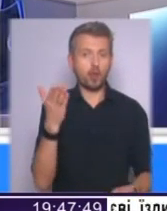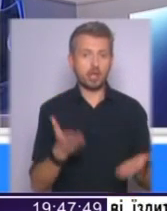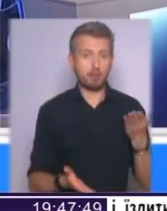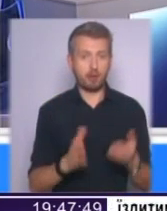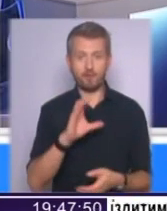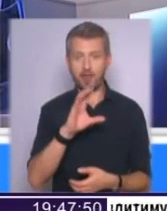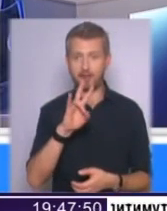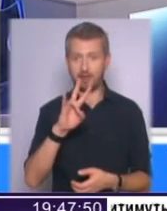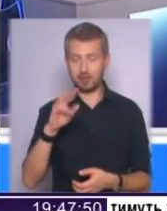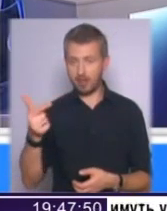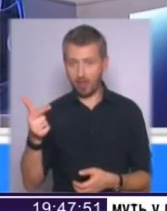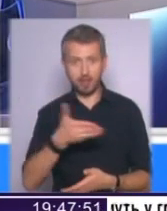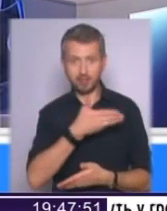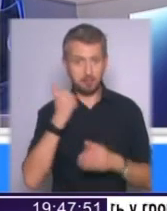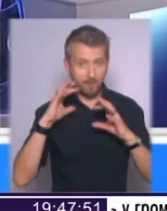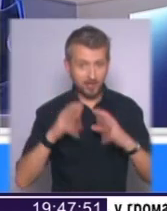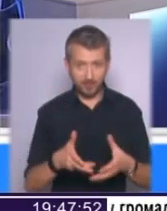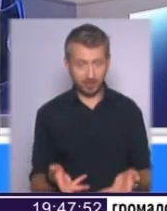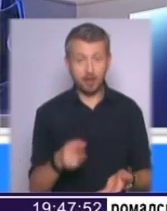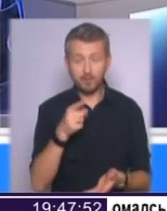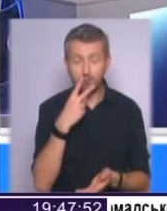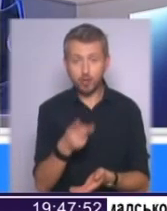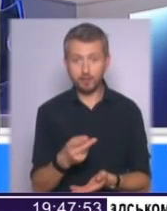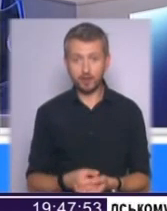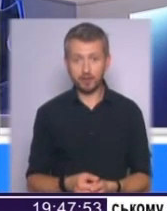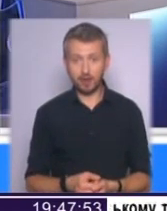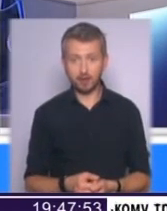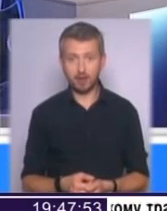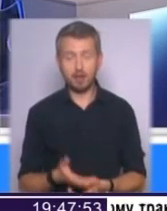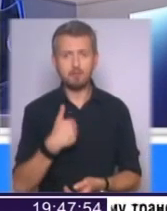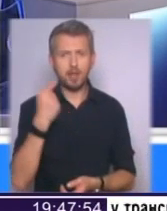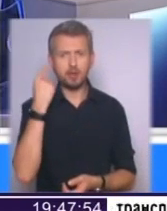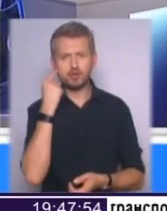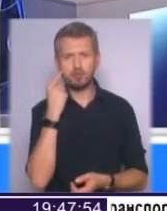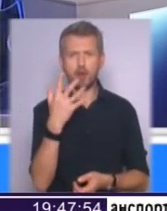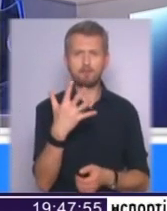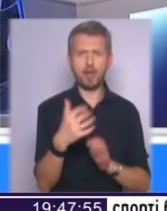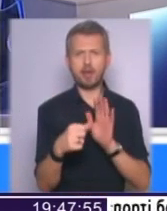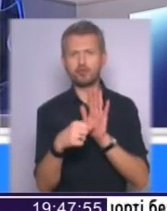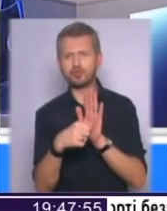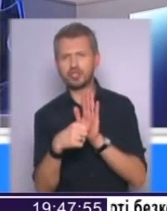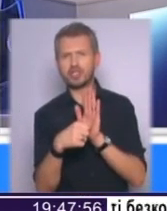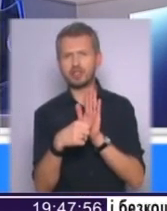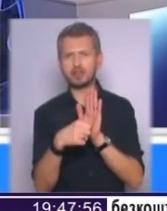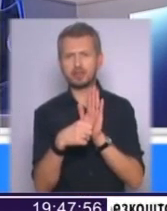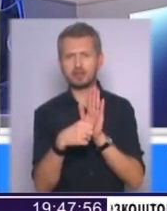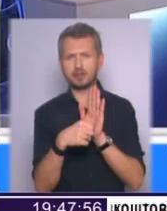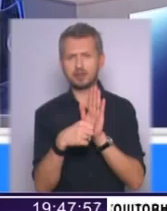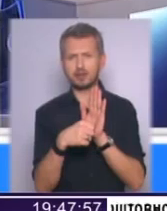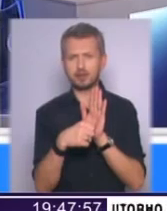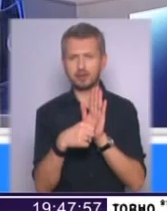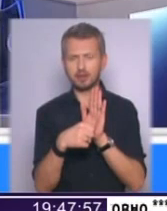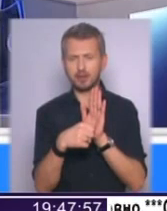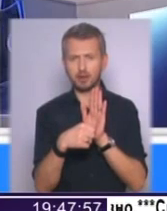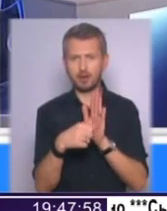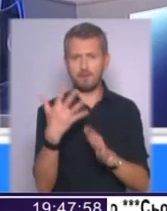СНГ, нема в світі. Ви ж подивіться, ми чуємо 5-6 там між максимальною і